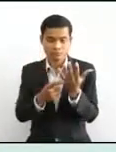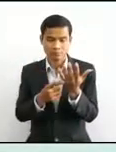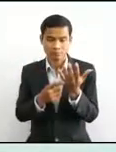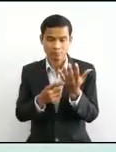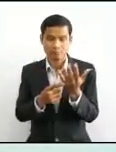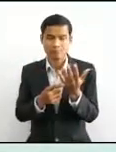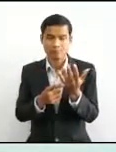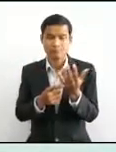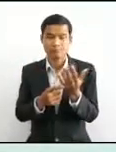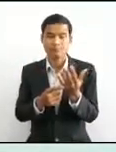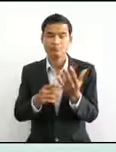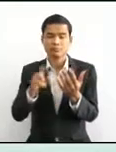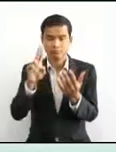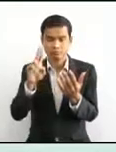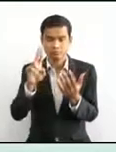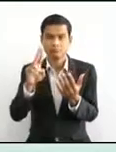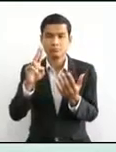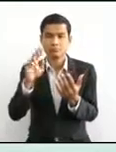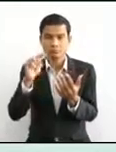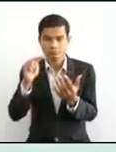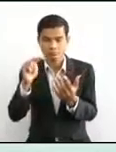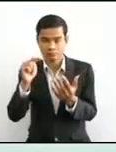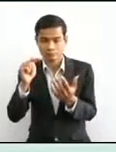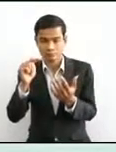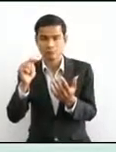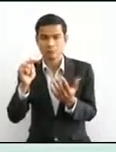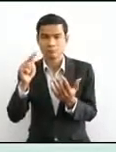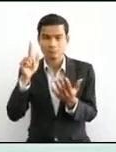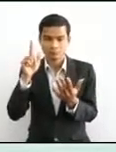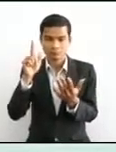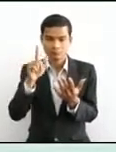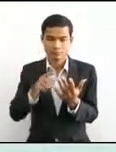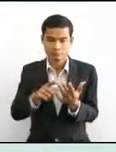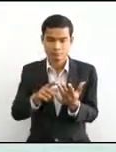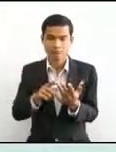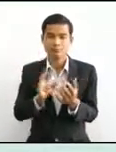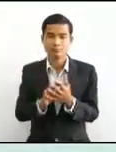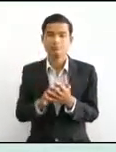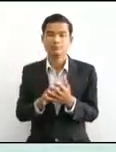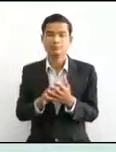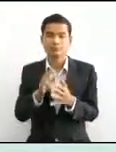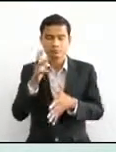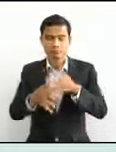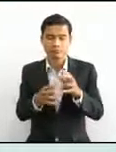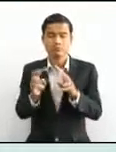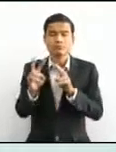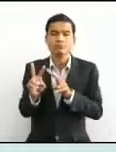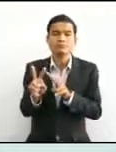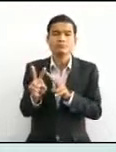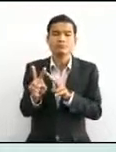ai o nâng ngó ong bên tọ muối ong